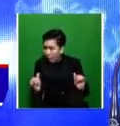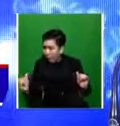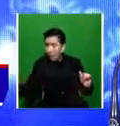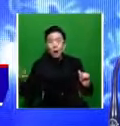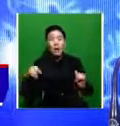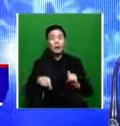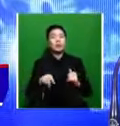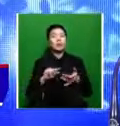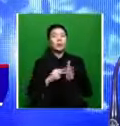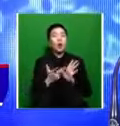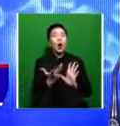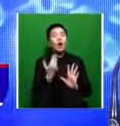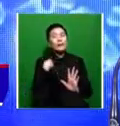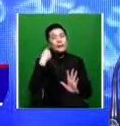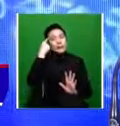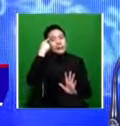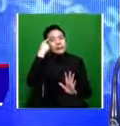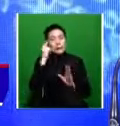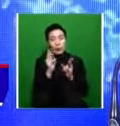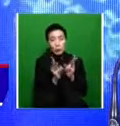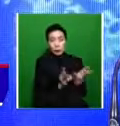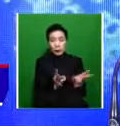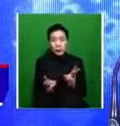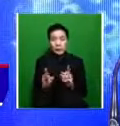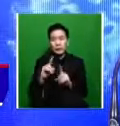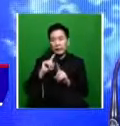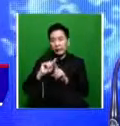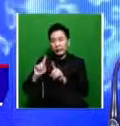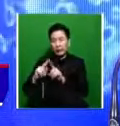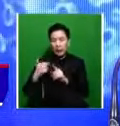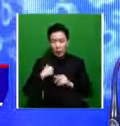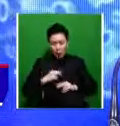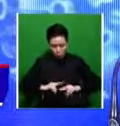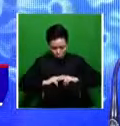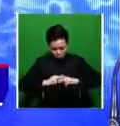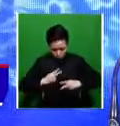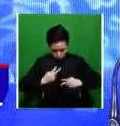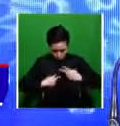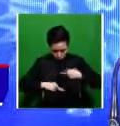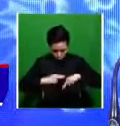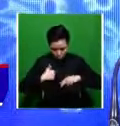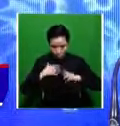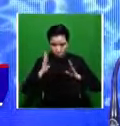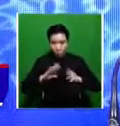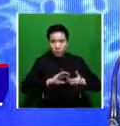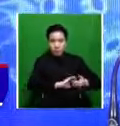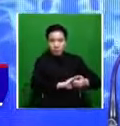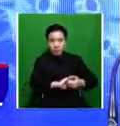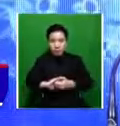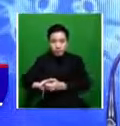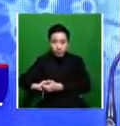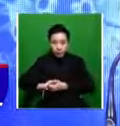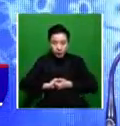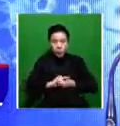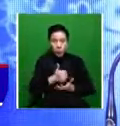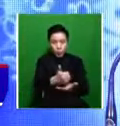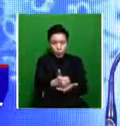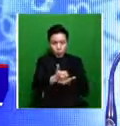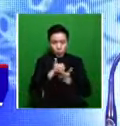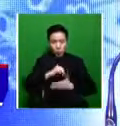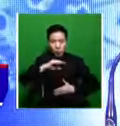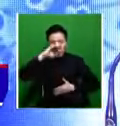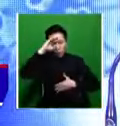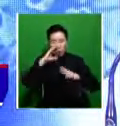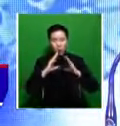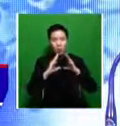แต่เราหวังเป็นอย่างยิ่งก็มาตรการต่างๆแล้วก็การดูแลรักษาตัวเองและความร่วมมือจากพี่น้องประชาชนที่มีอยู่ก็จะทำให้โรคนี้เ